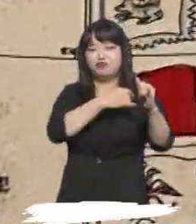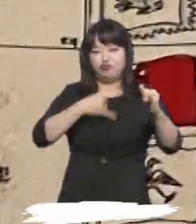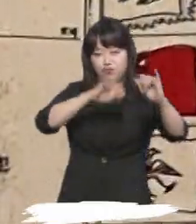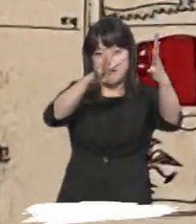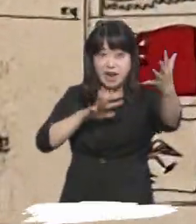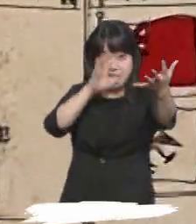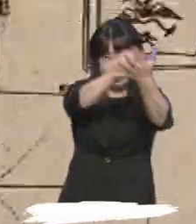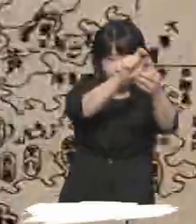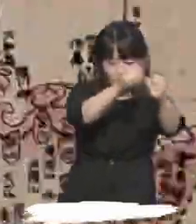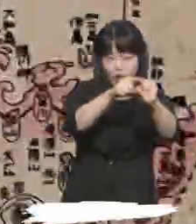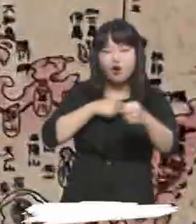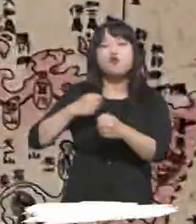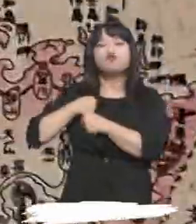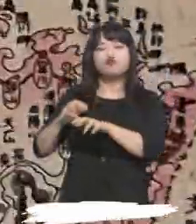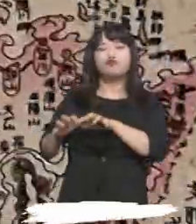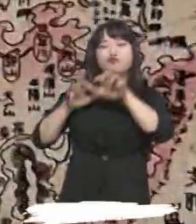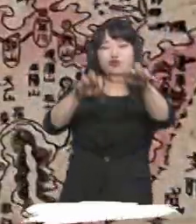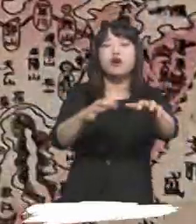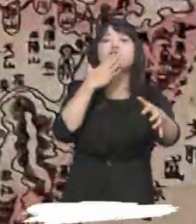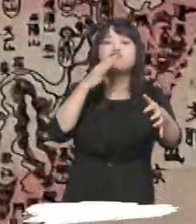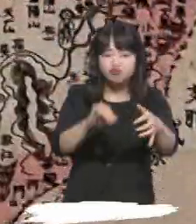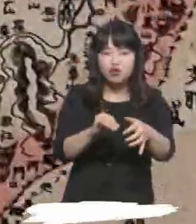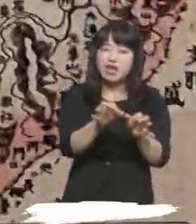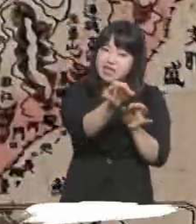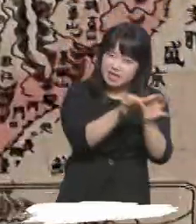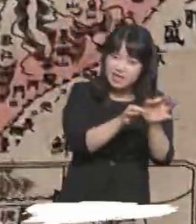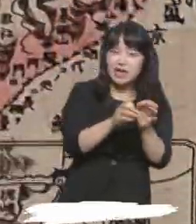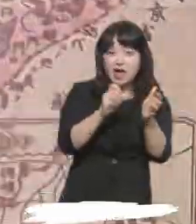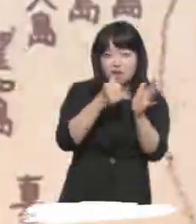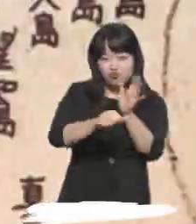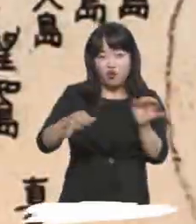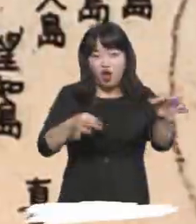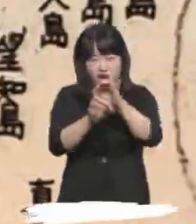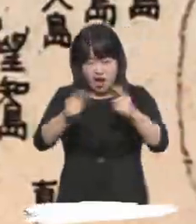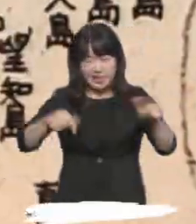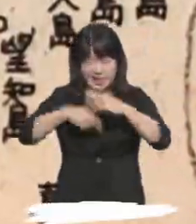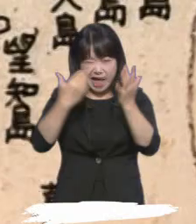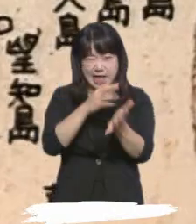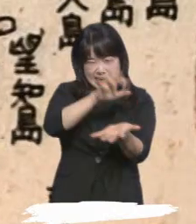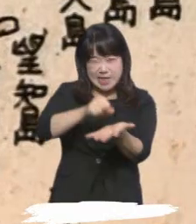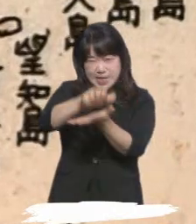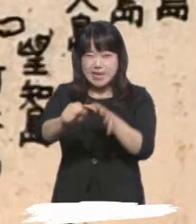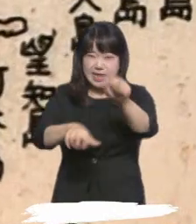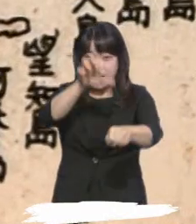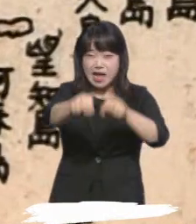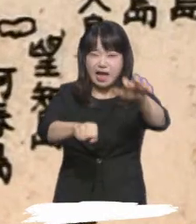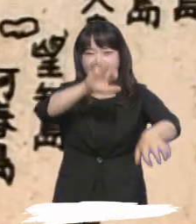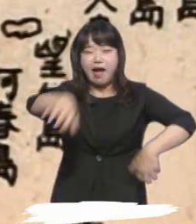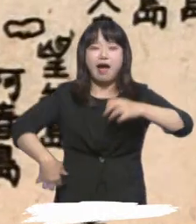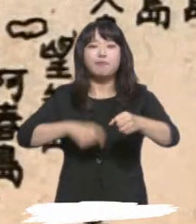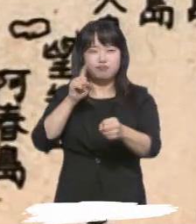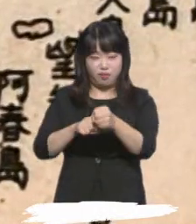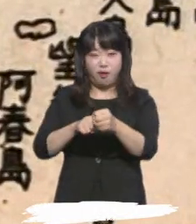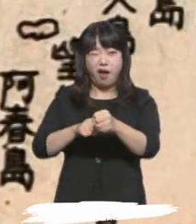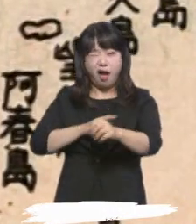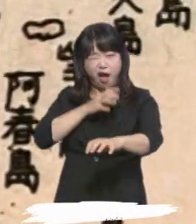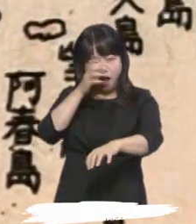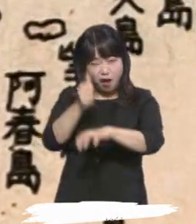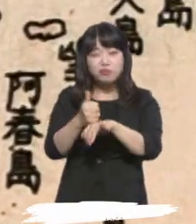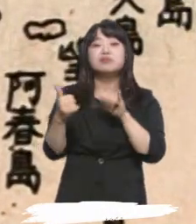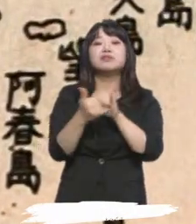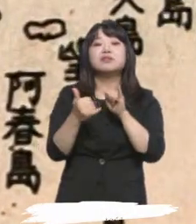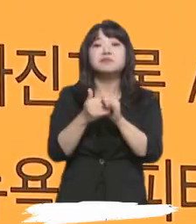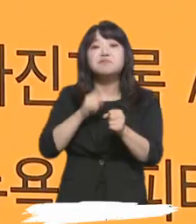군사적인 진출도 있지만 상업 자본의 진출, 시장의 확대. 전쟁은 최고의